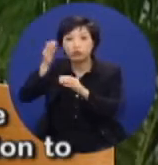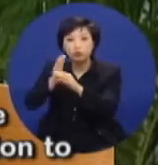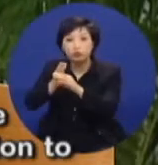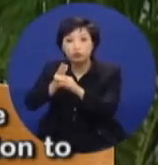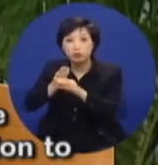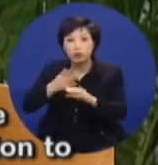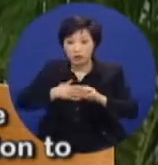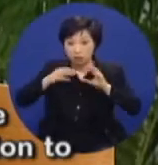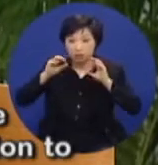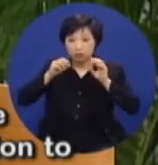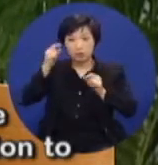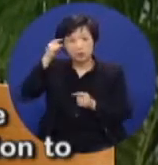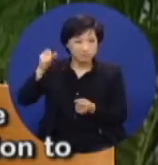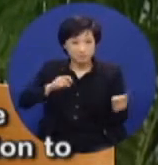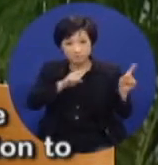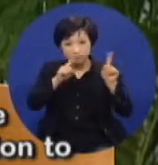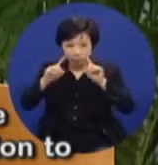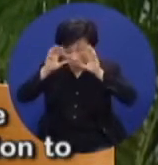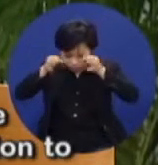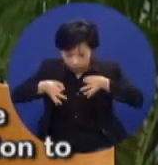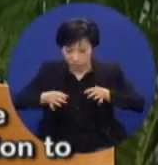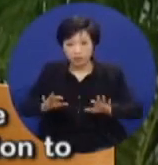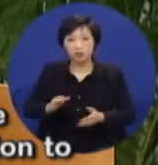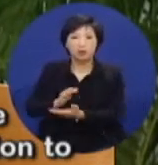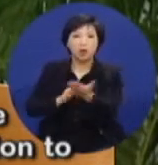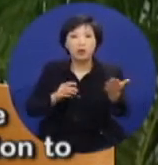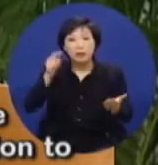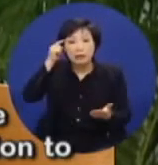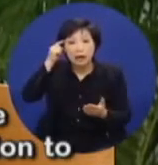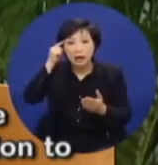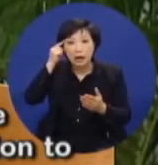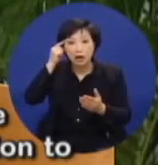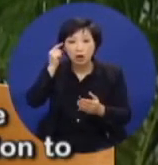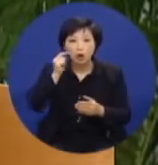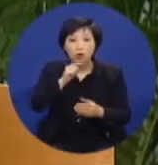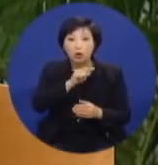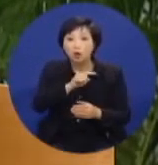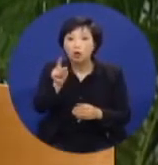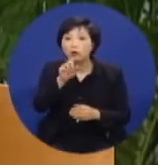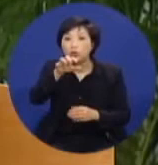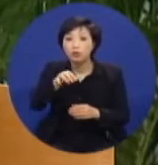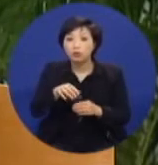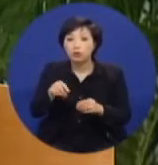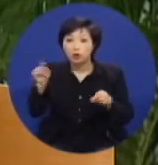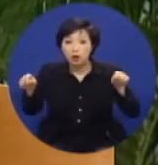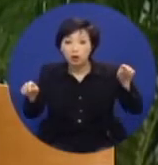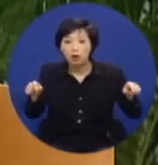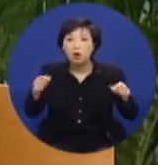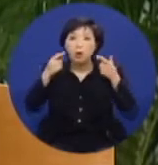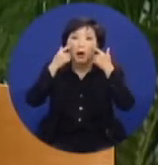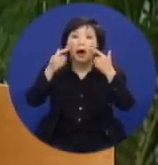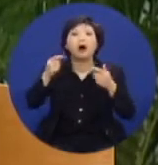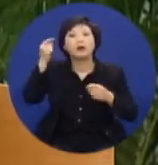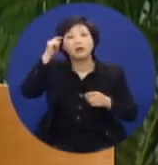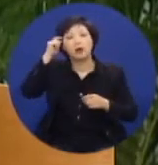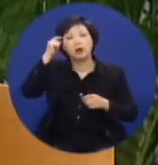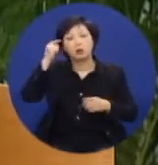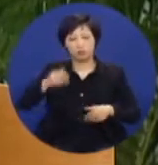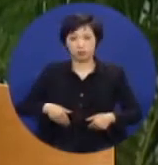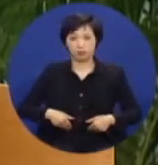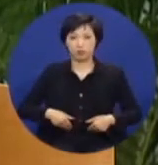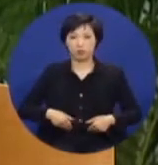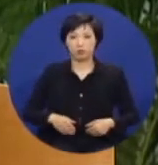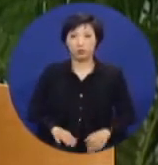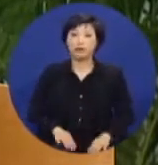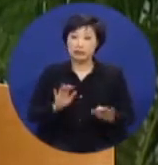중심 바짝 최소 당신의 생각의 중심이 어디가 있는가를 팥죽에 생각해야 합니다